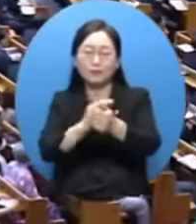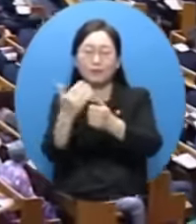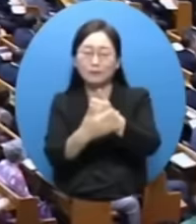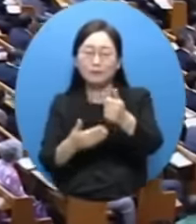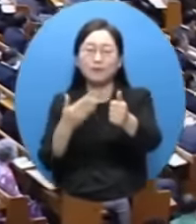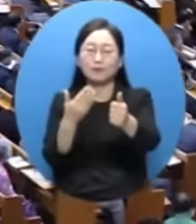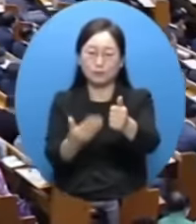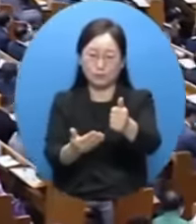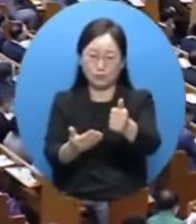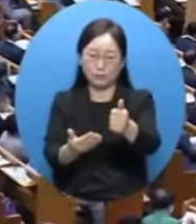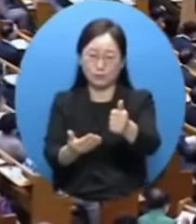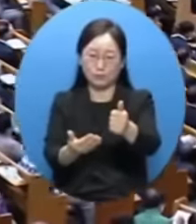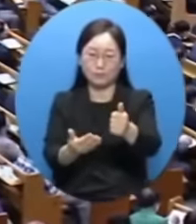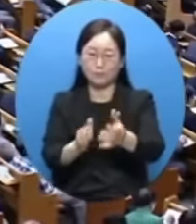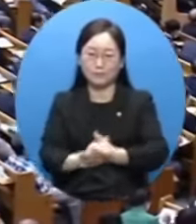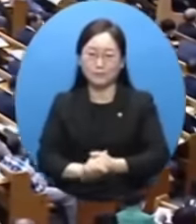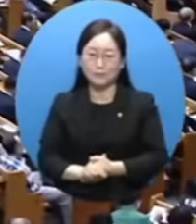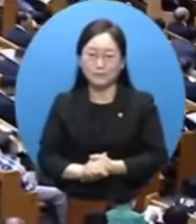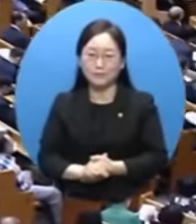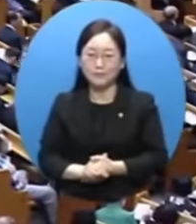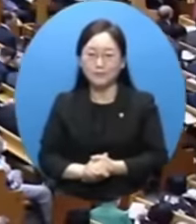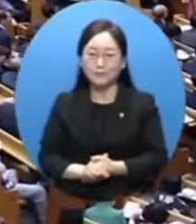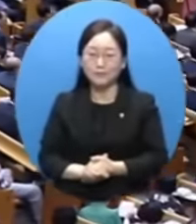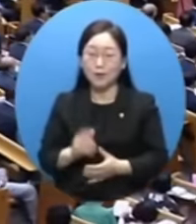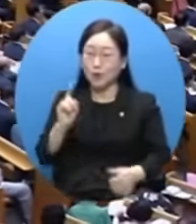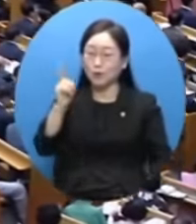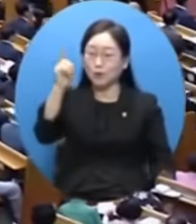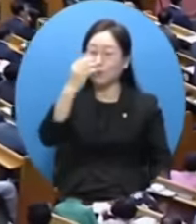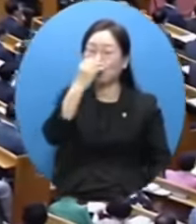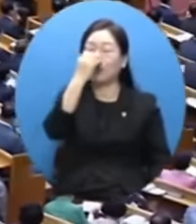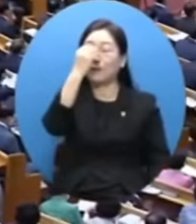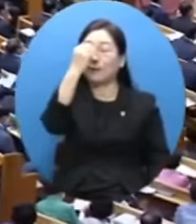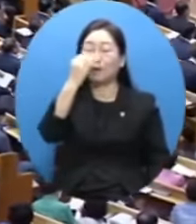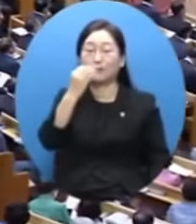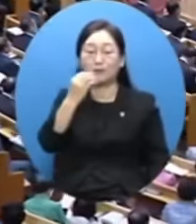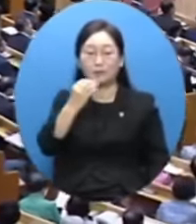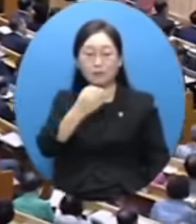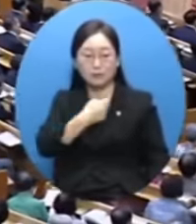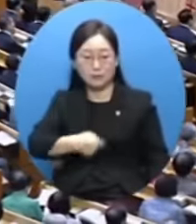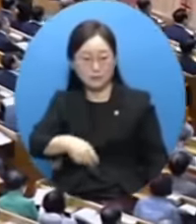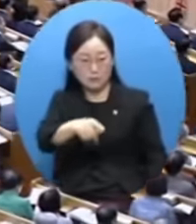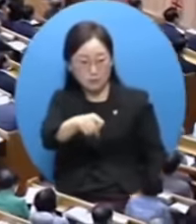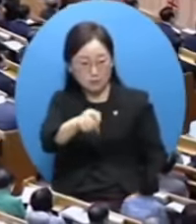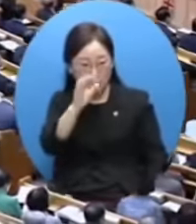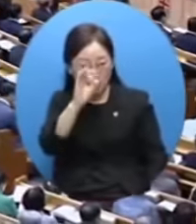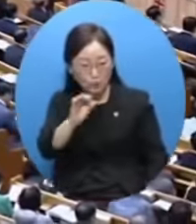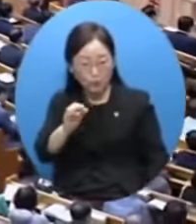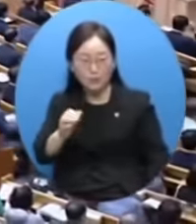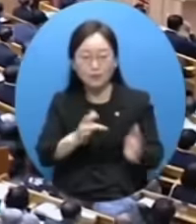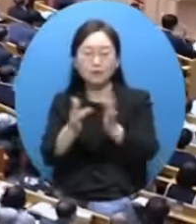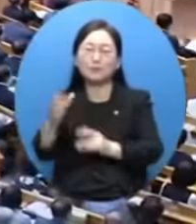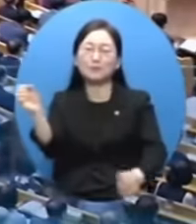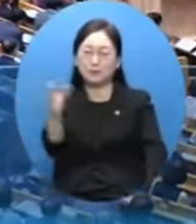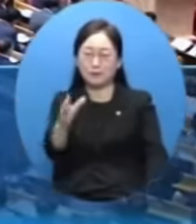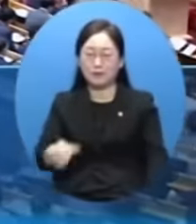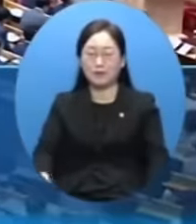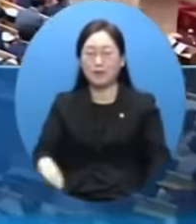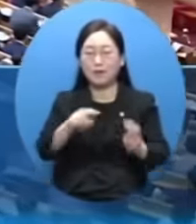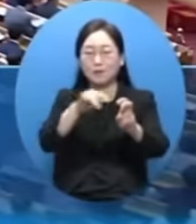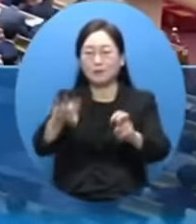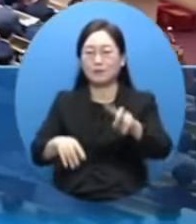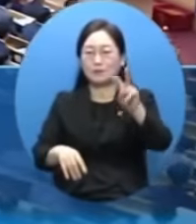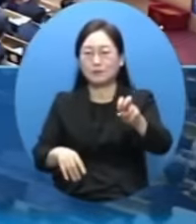주신다고 말씀하셨습니다. 높아지려고 하는 제자들에게 주님께서 이렇게 말씀했습니다. 마태복음